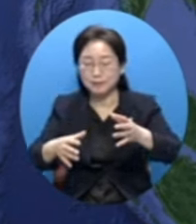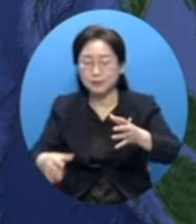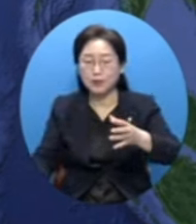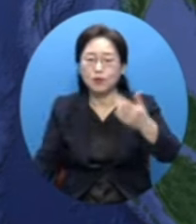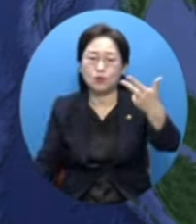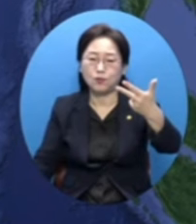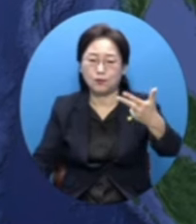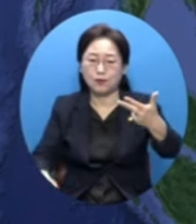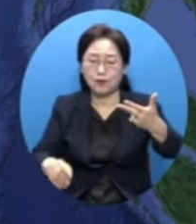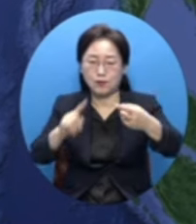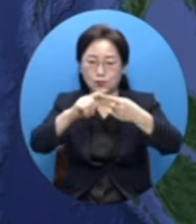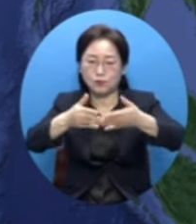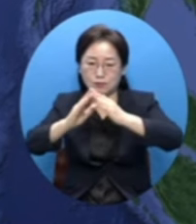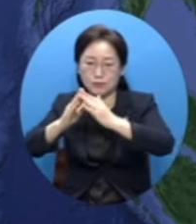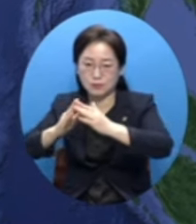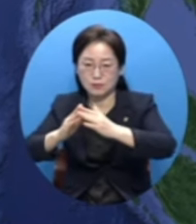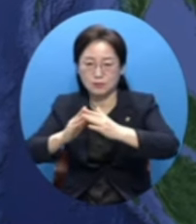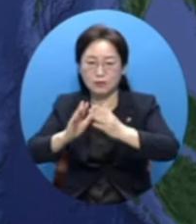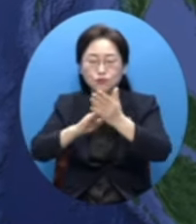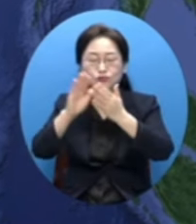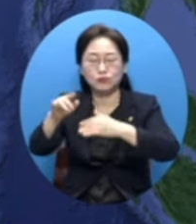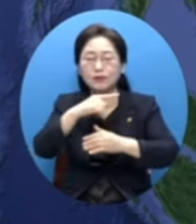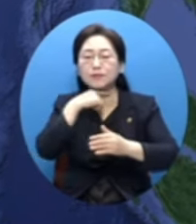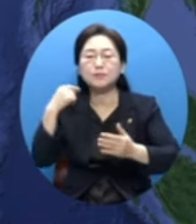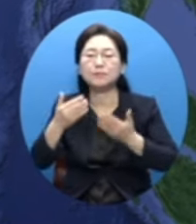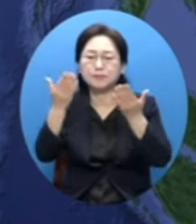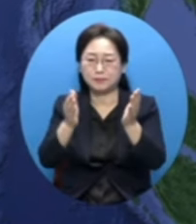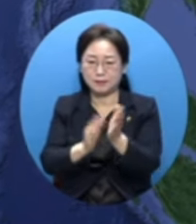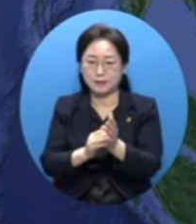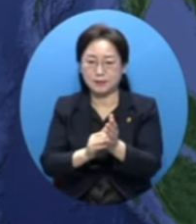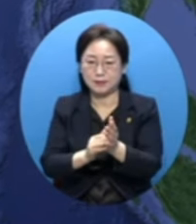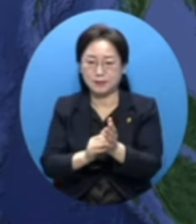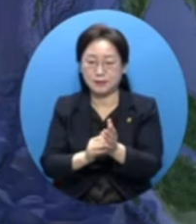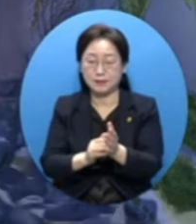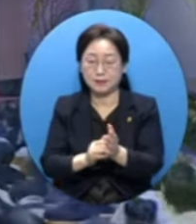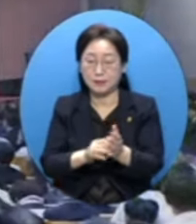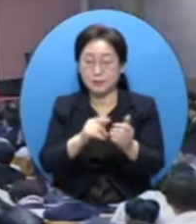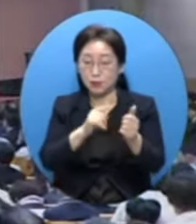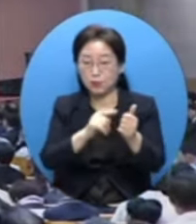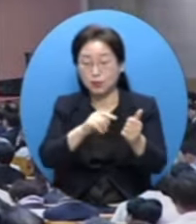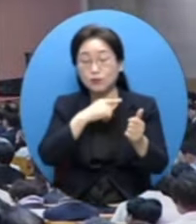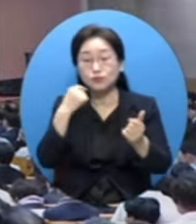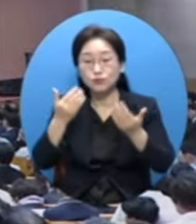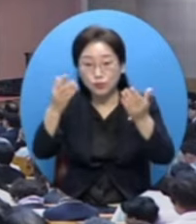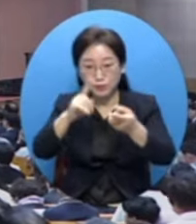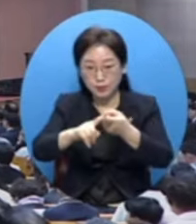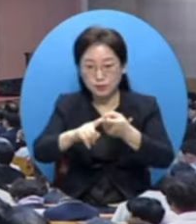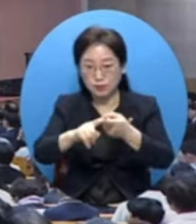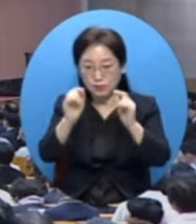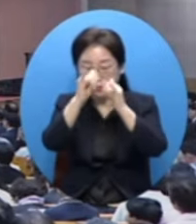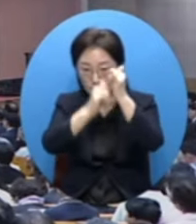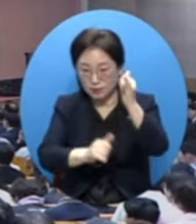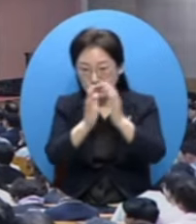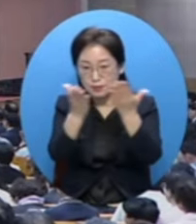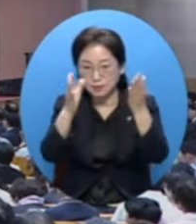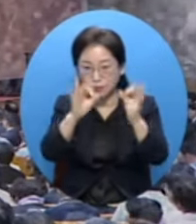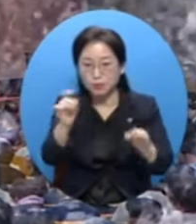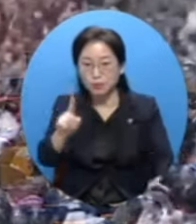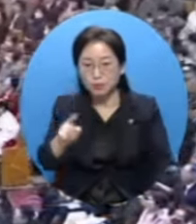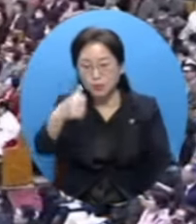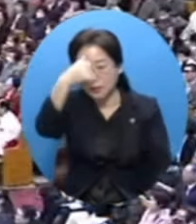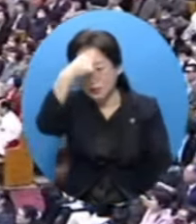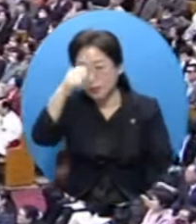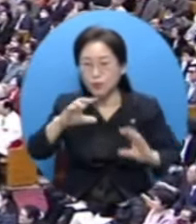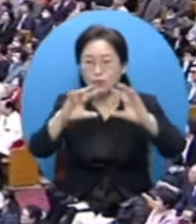72년경에 그는 순교합니다. 도마의 순교에 대해서 이와 같은 기록이 남겨져 있습니다. 인도